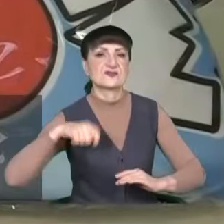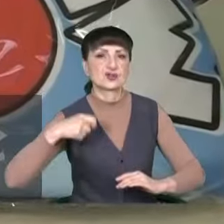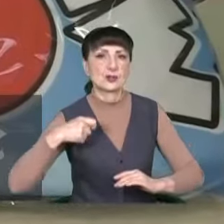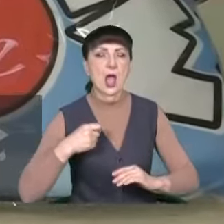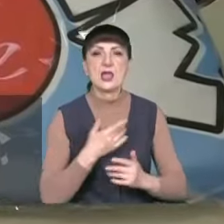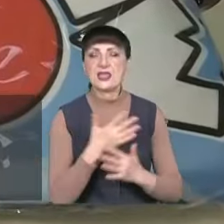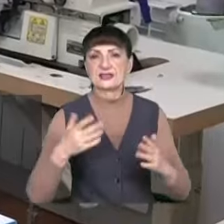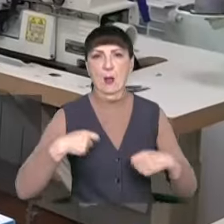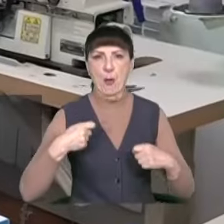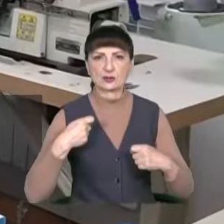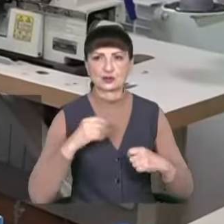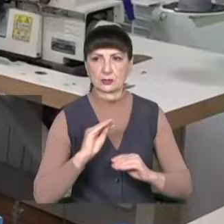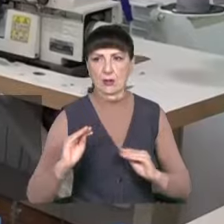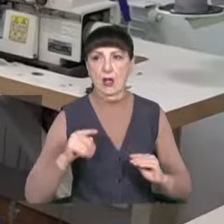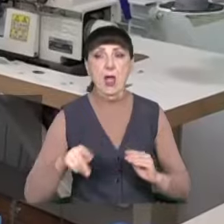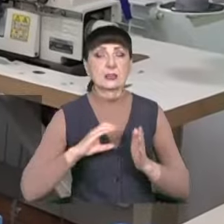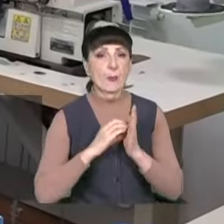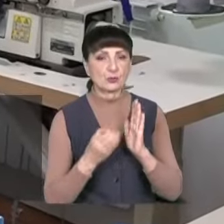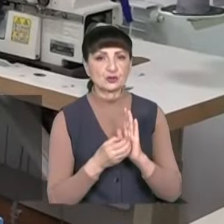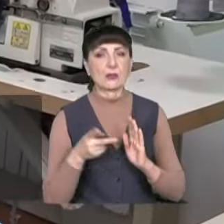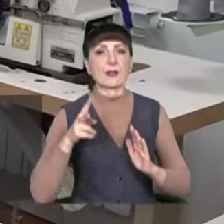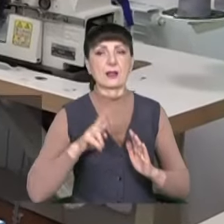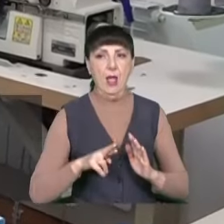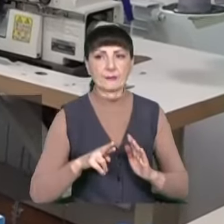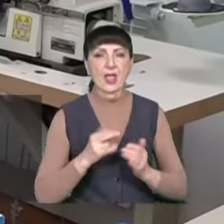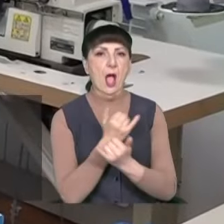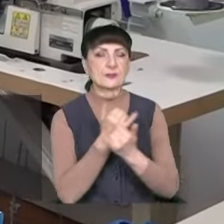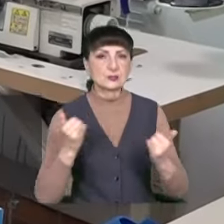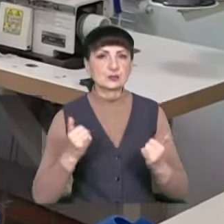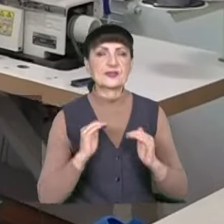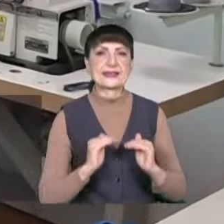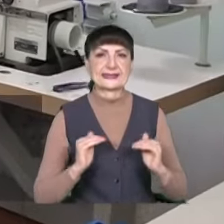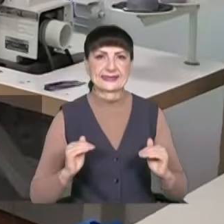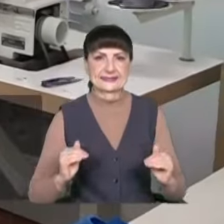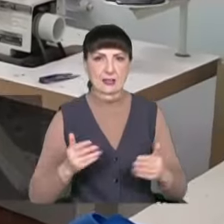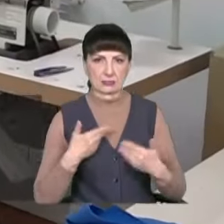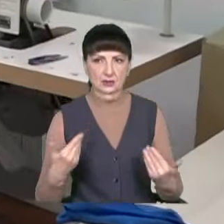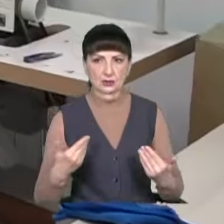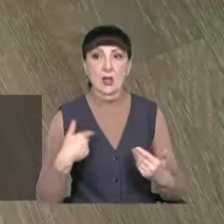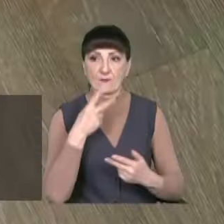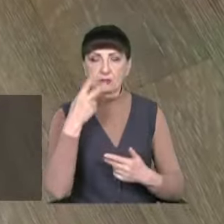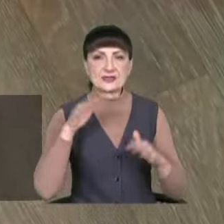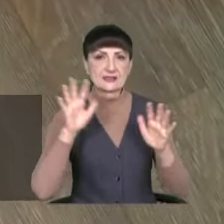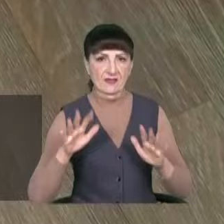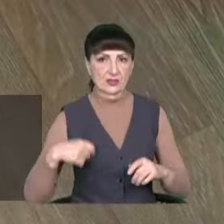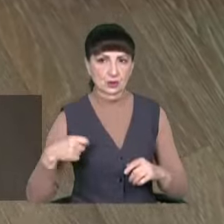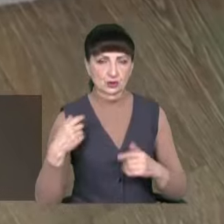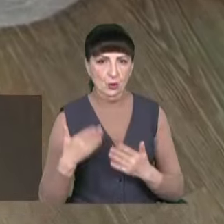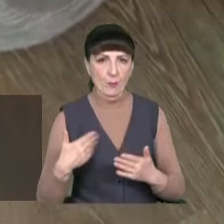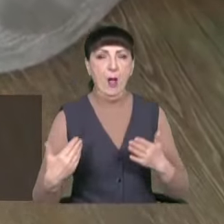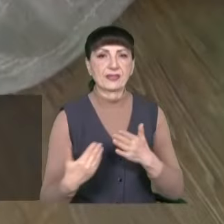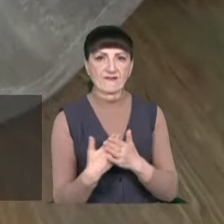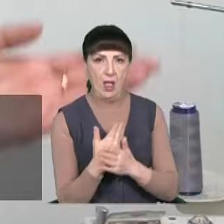несколько швейных машин. Это помещение для обслуживания нужд детского сада. Вот мы сейчас шьем как раз занавески, мы обновляем